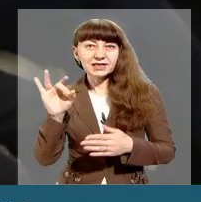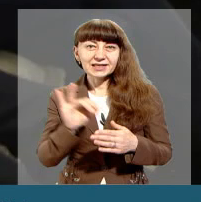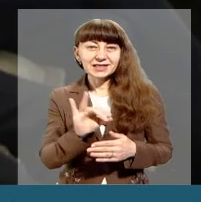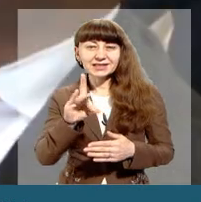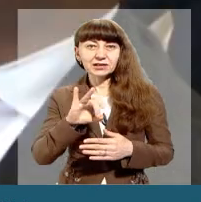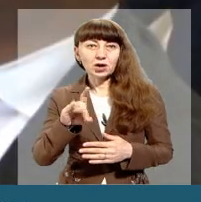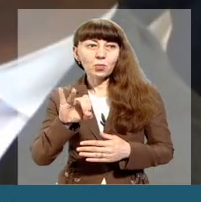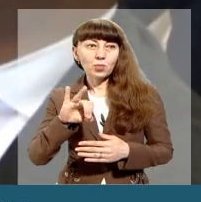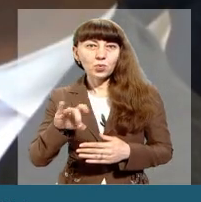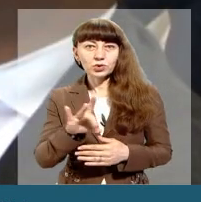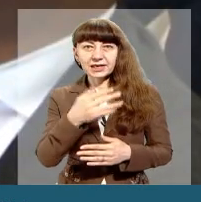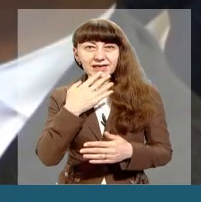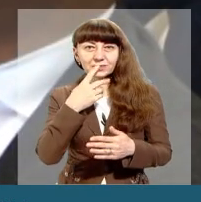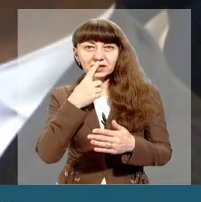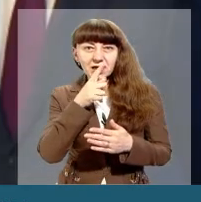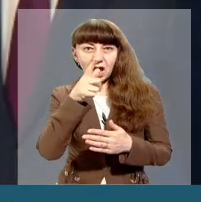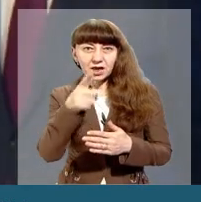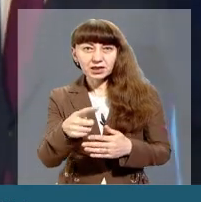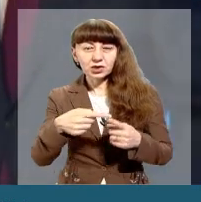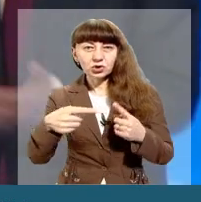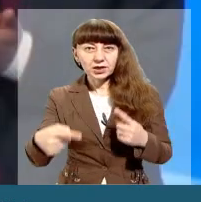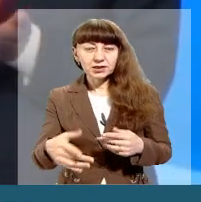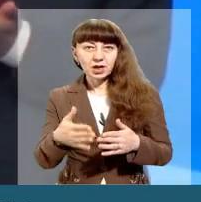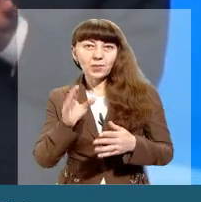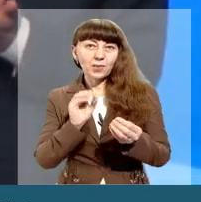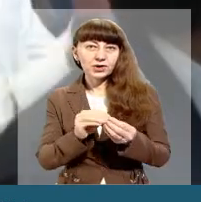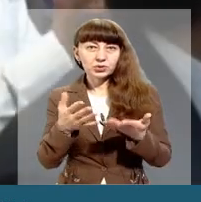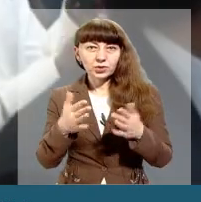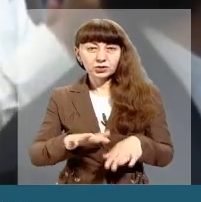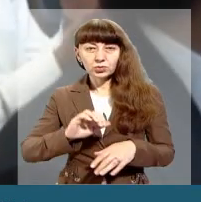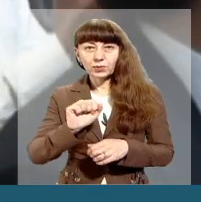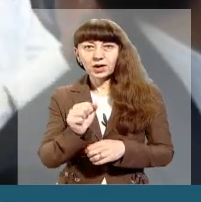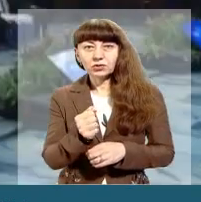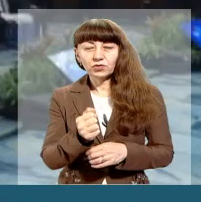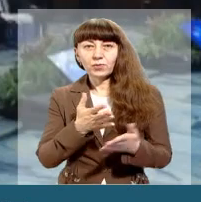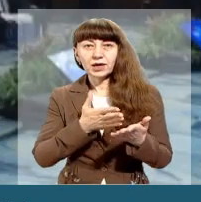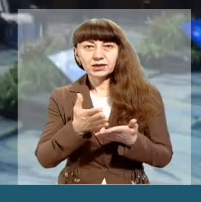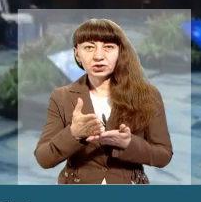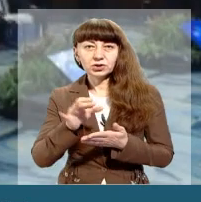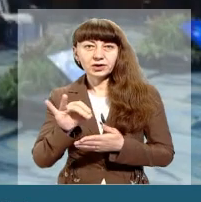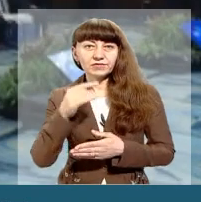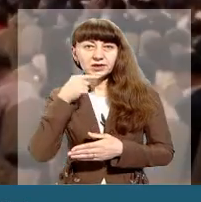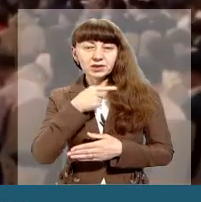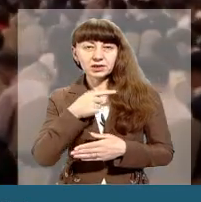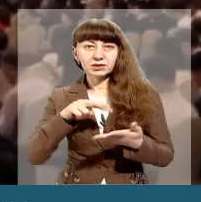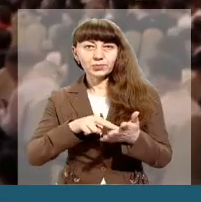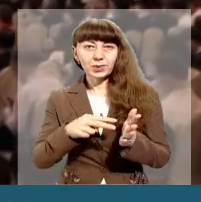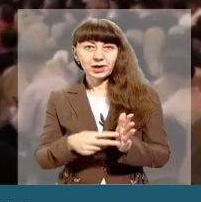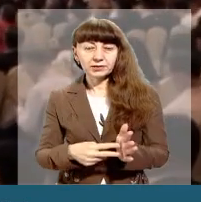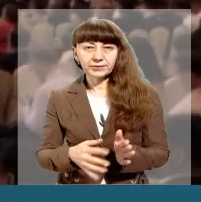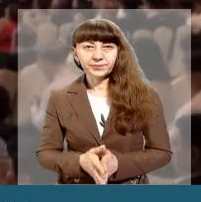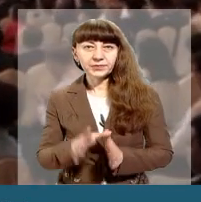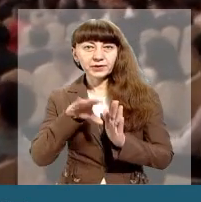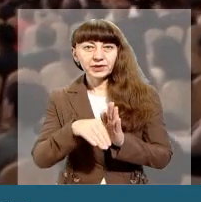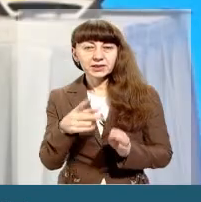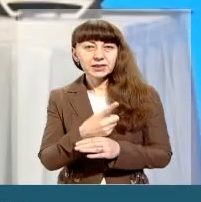на географическую отдаленность, всегда были и остаются близкими партнерами как в политическом, так и в экономическом плане. Вместе с